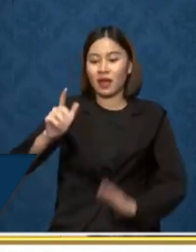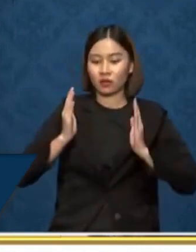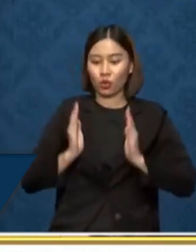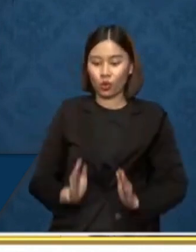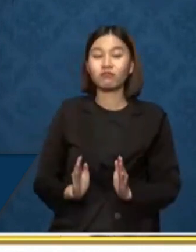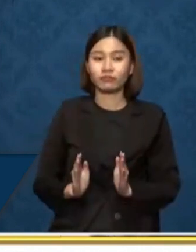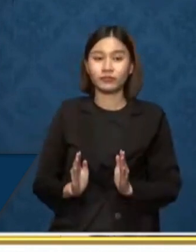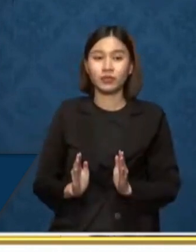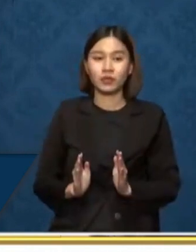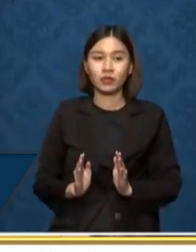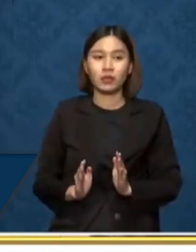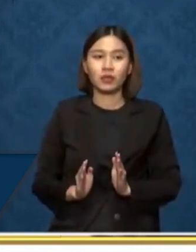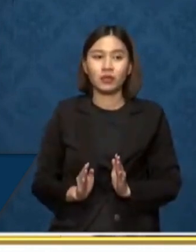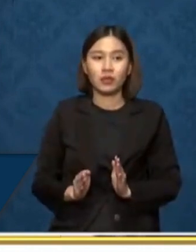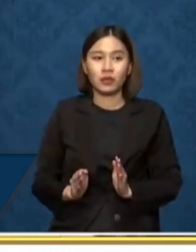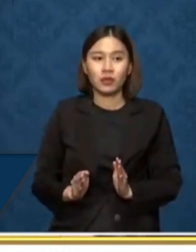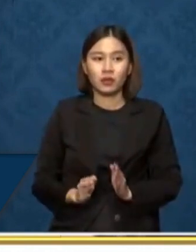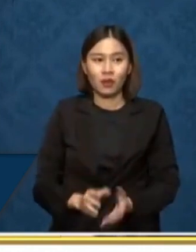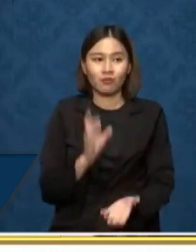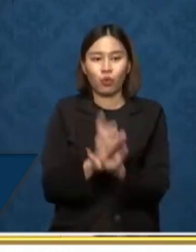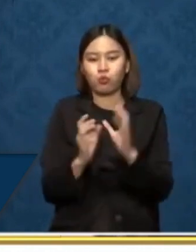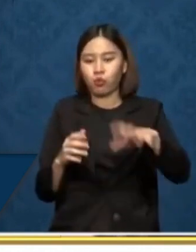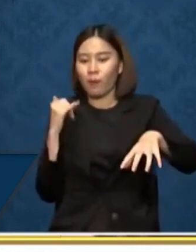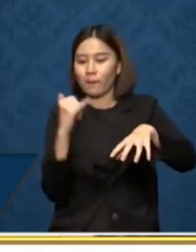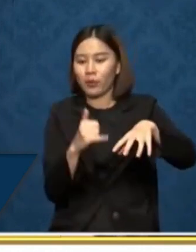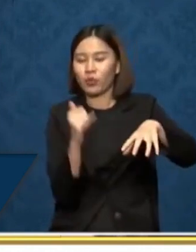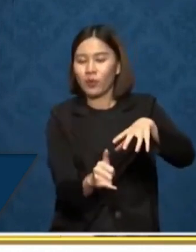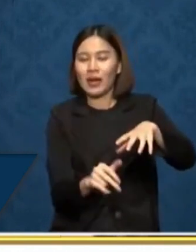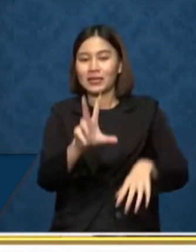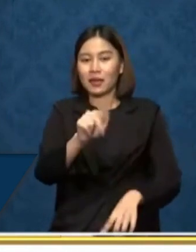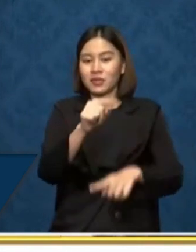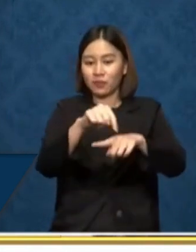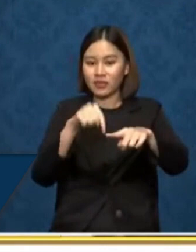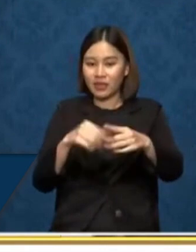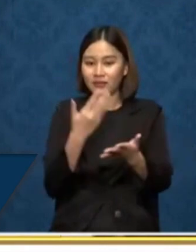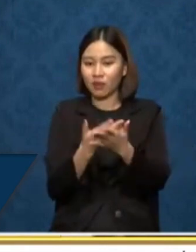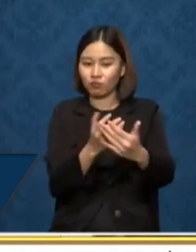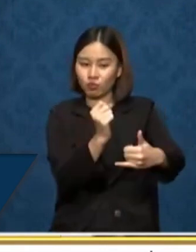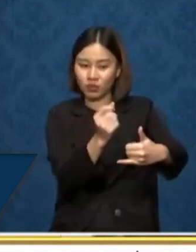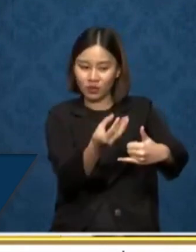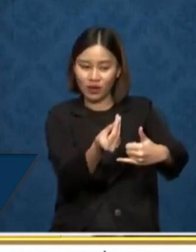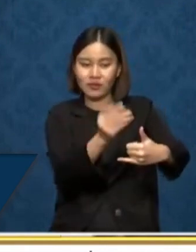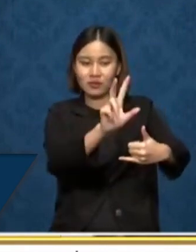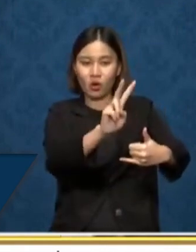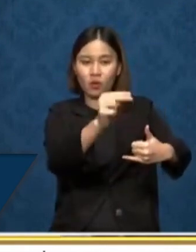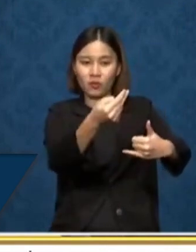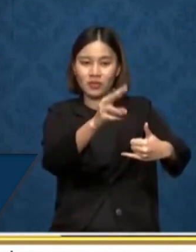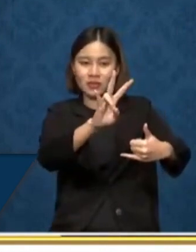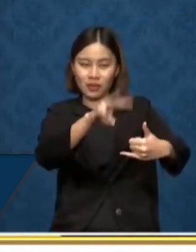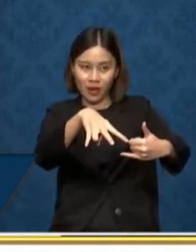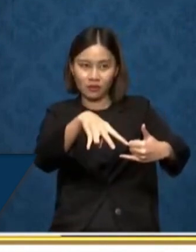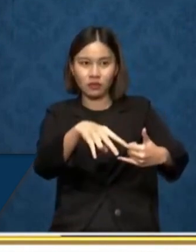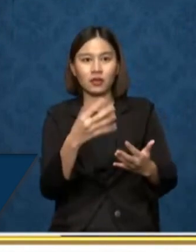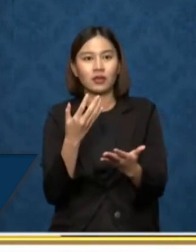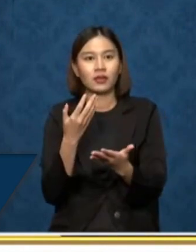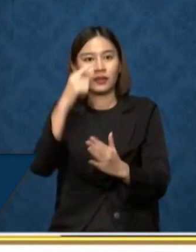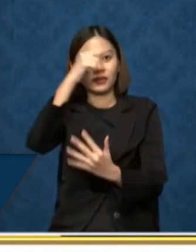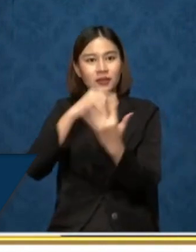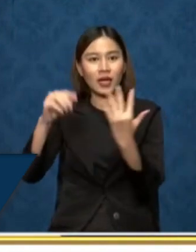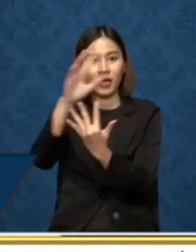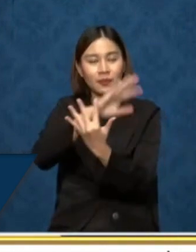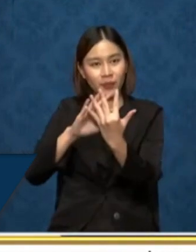30ล้านคนเนี่ยมีคนมาเข้าคาสิโนสัก 30% นะครับโดยที่มีรายได้ต่อหัวอยู่ประมาณ 27,000 ประเทศไทยเราจะสร้างเงิน